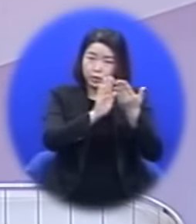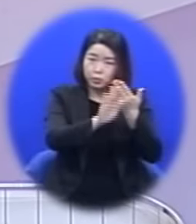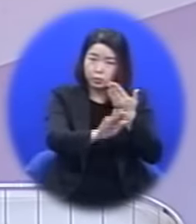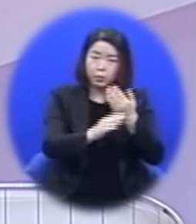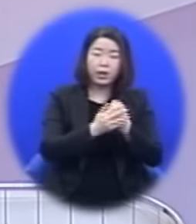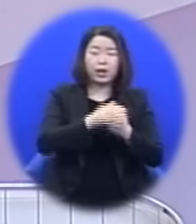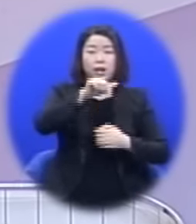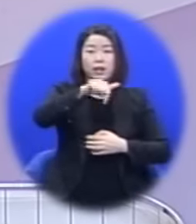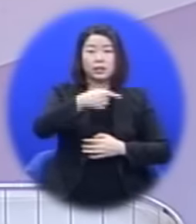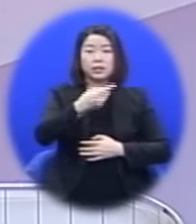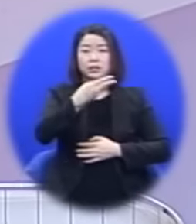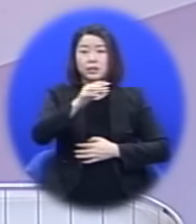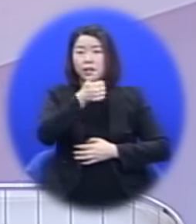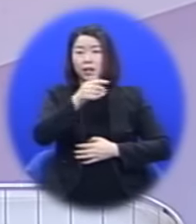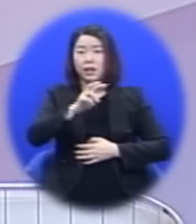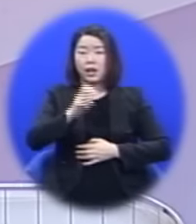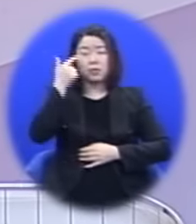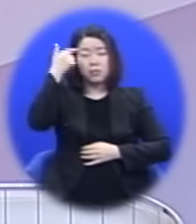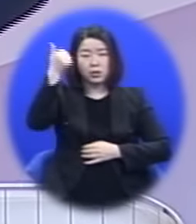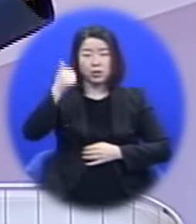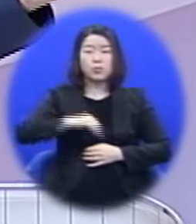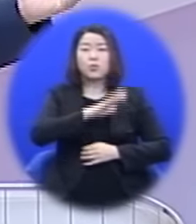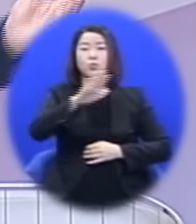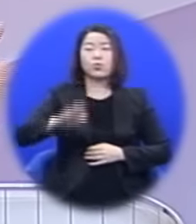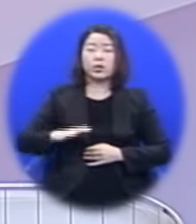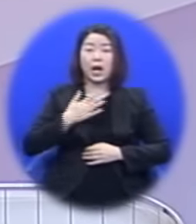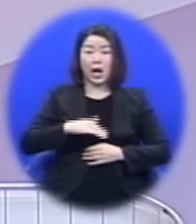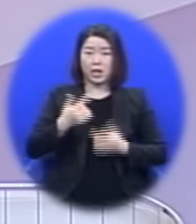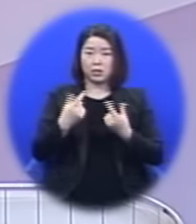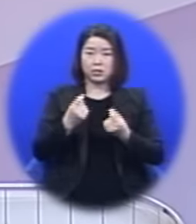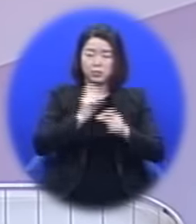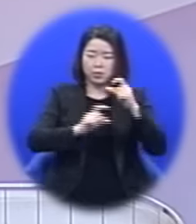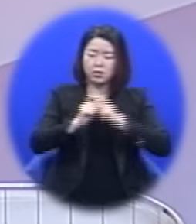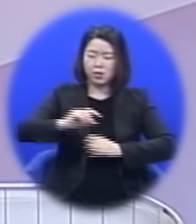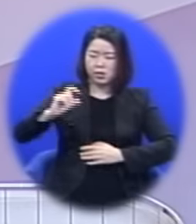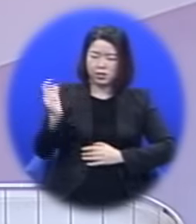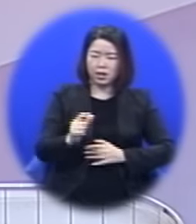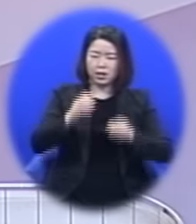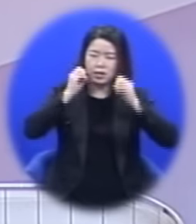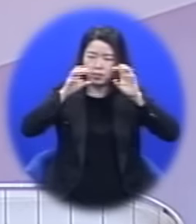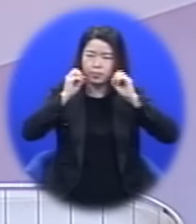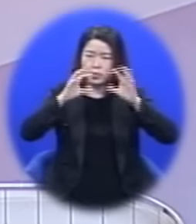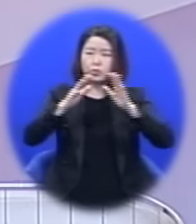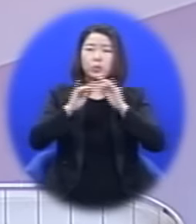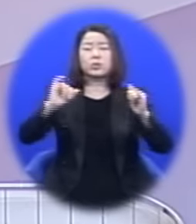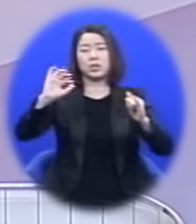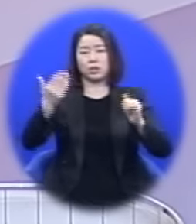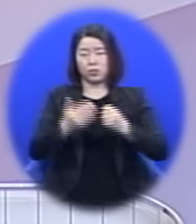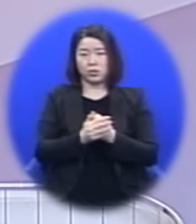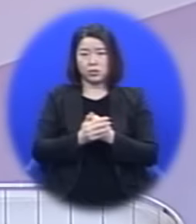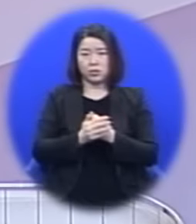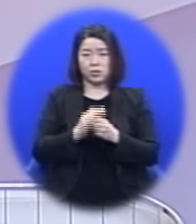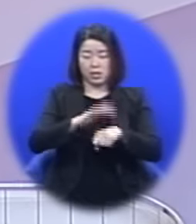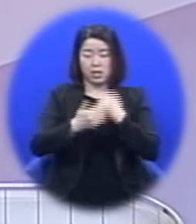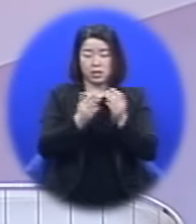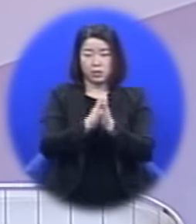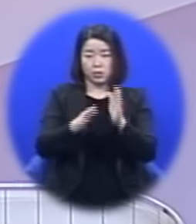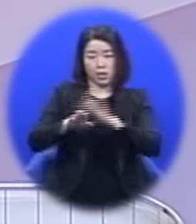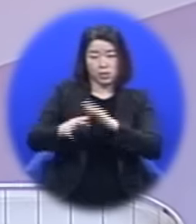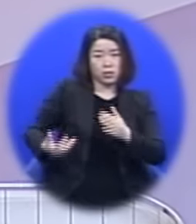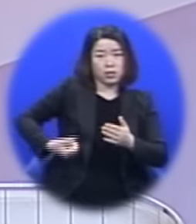그레이엄 목사님은 우리가 다 알다시피 훨씬 더 강력한 전도자가 되었습니다. 성경책을 한 손으로